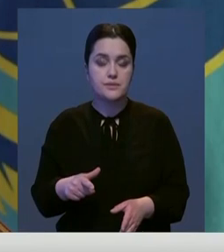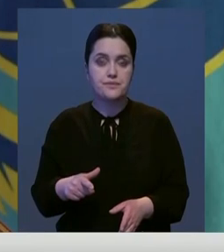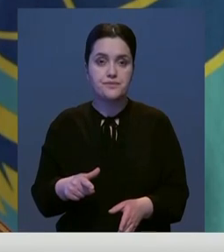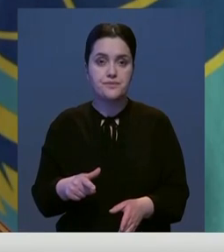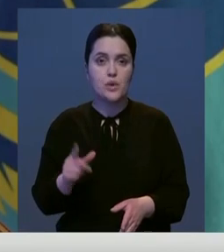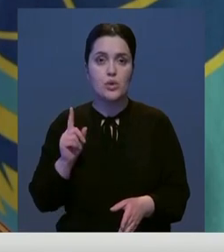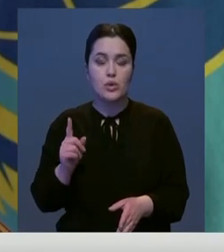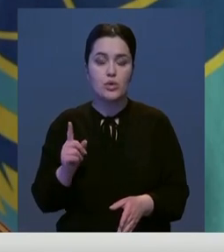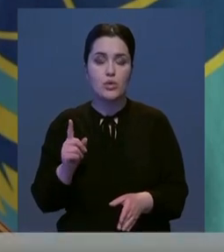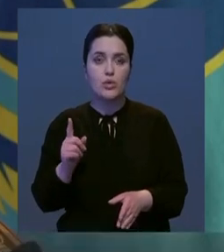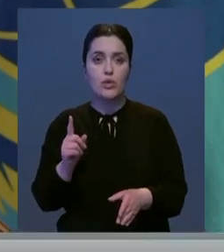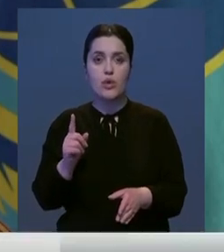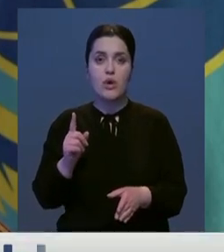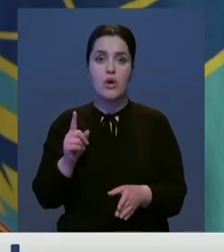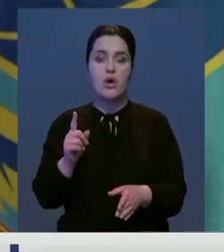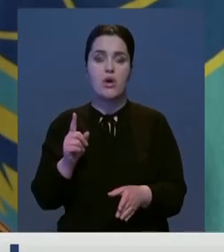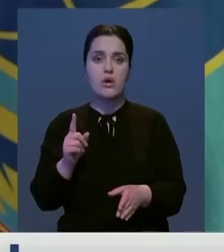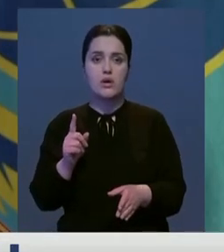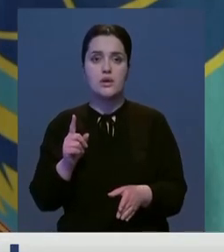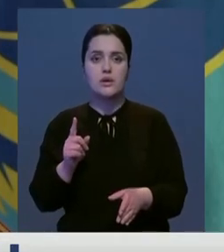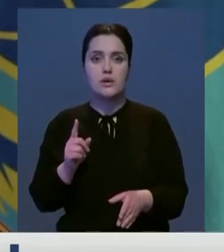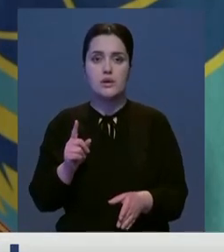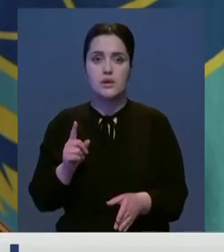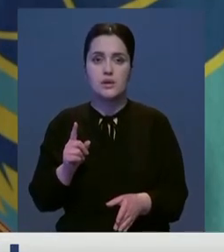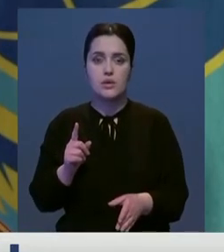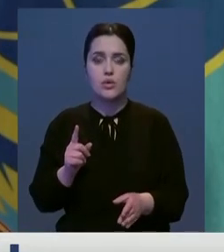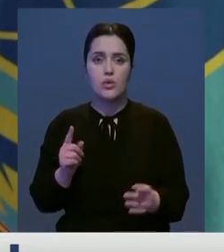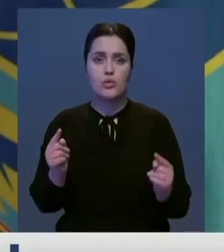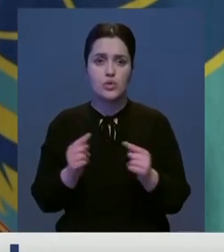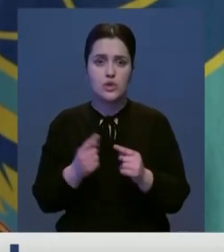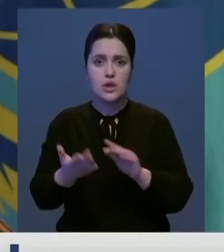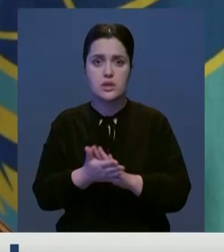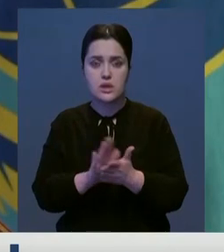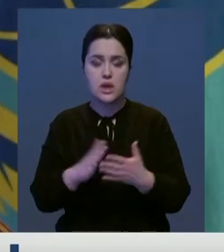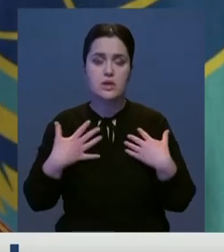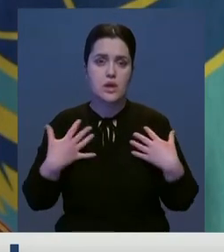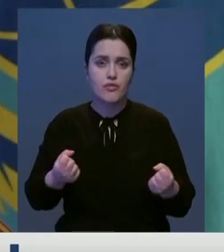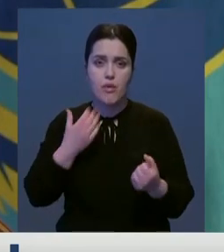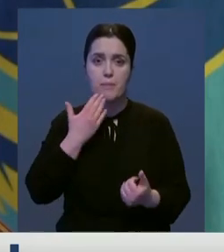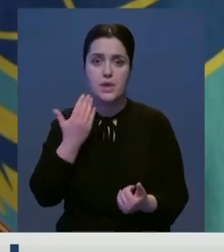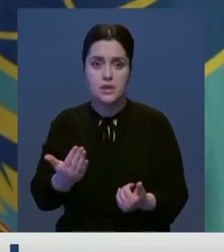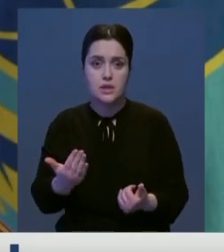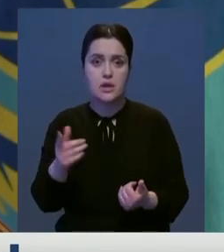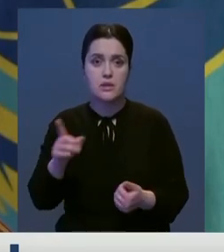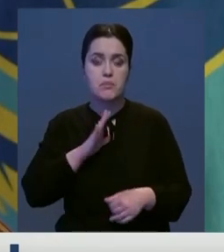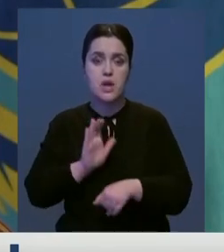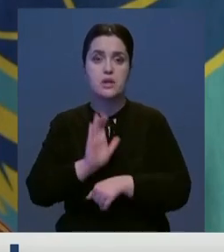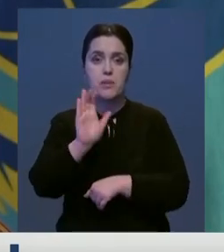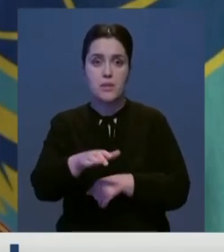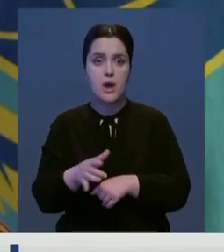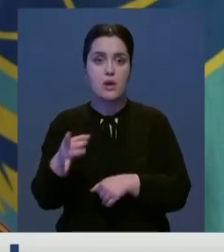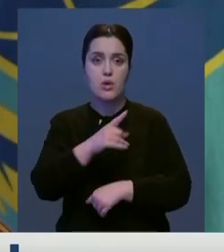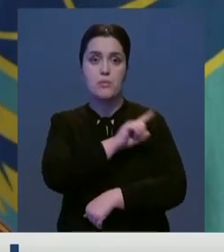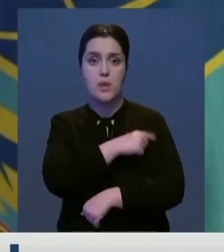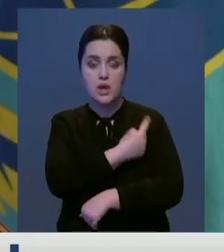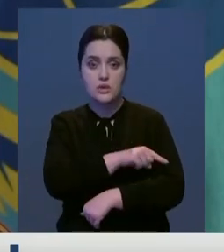Ну, во избежание, значит, и уточнения их состояния здоровья, были они направлены в районную